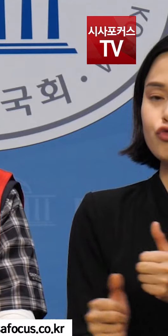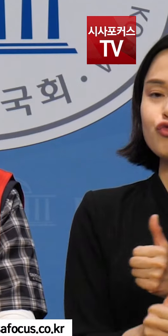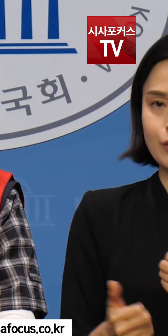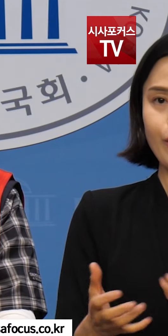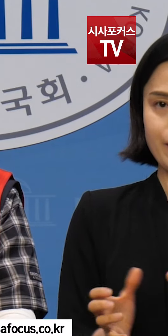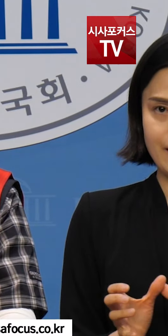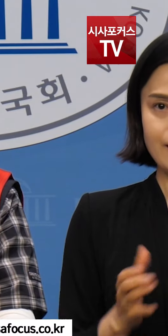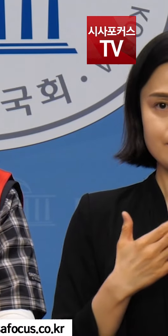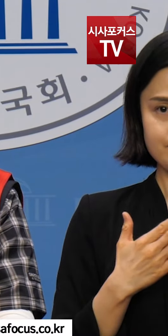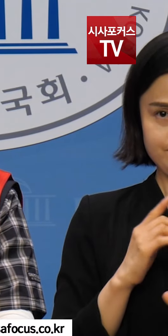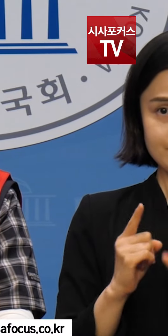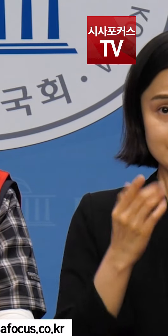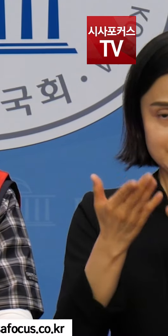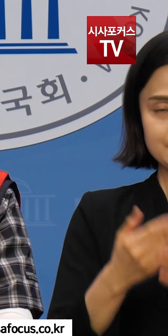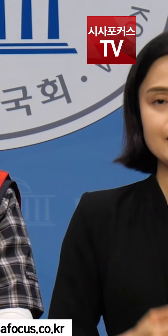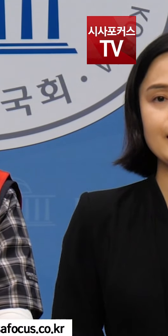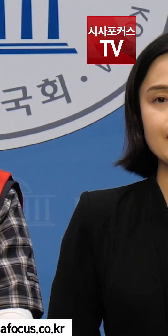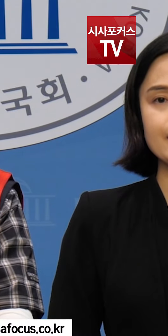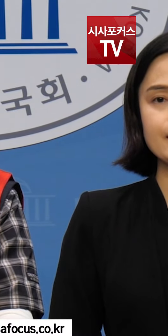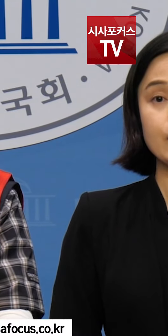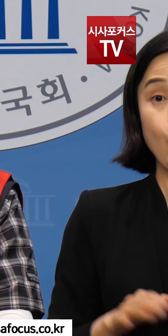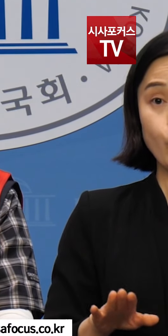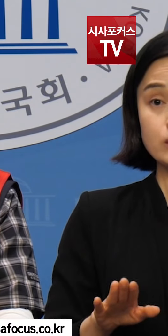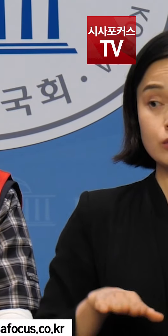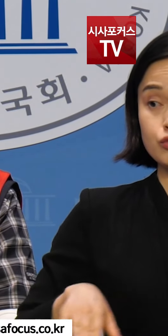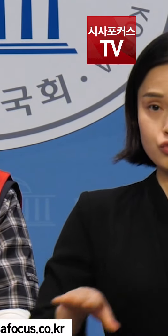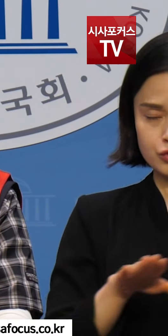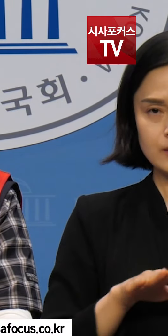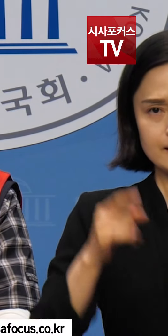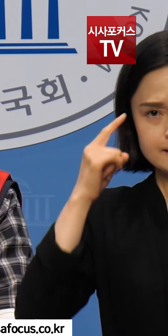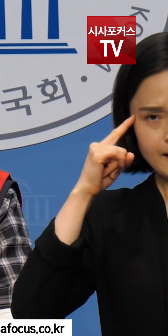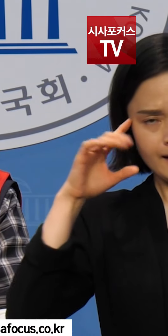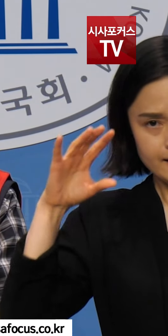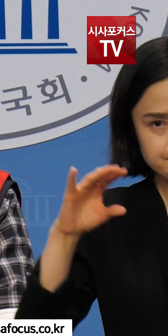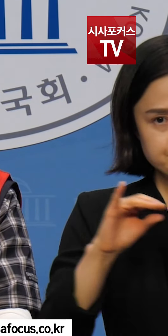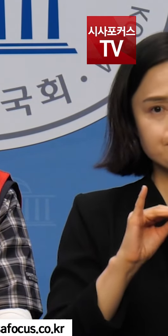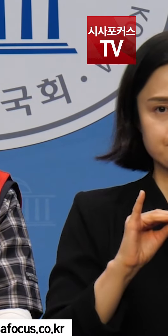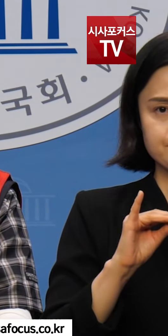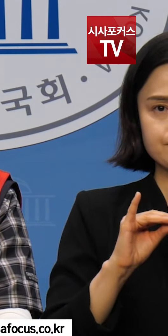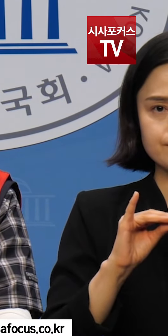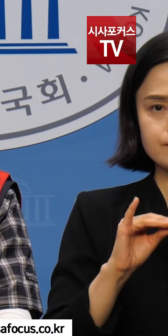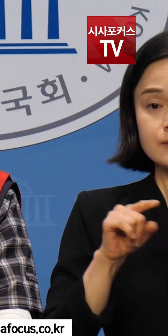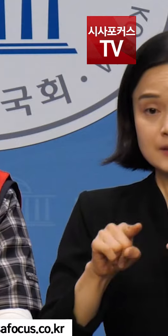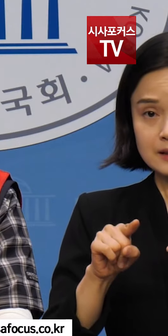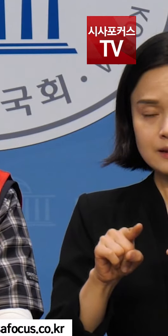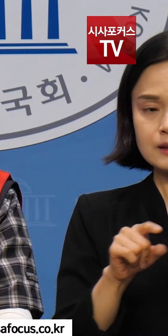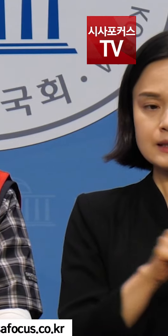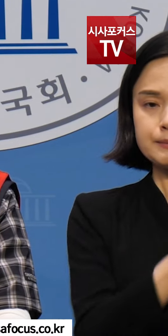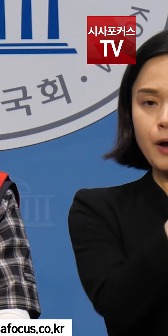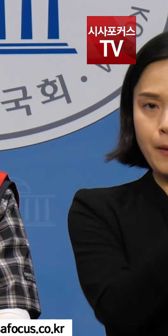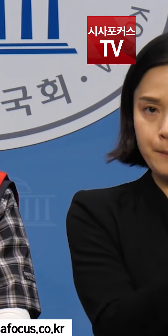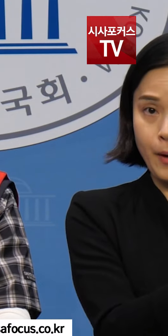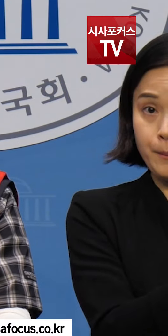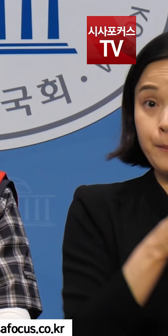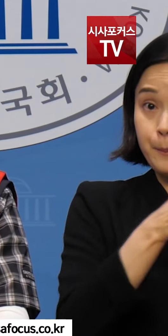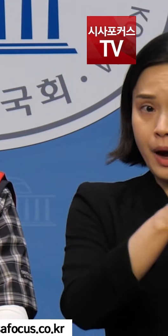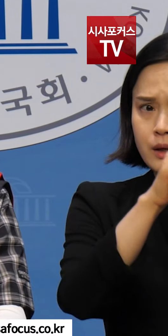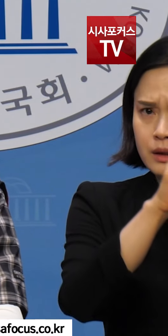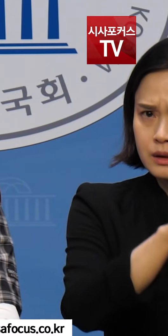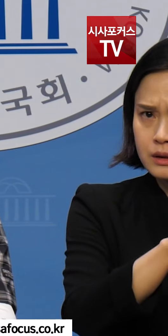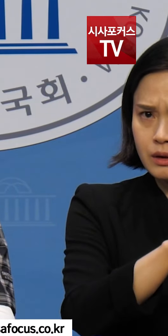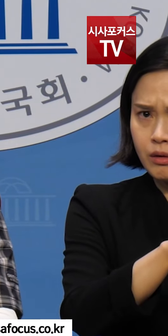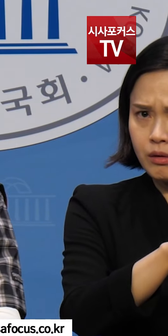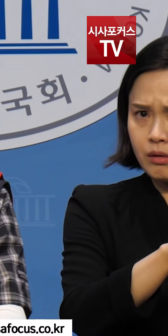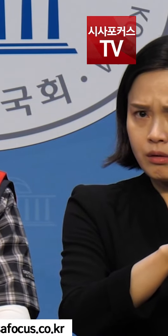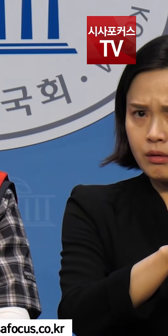오늘 우리는 한 목소리로 낙동강 치수원 다변화 특별법 발의에 대한